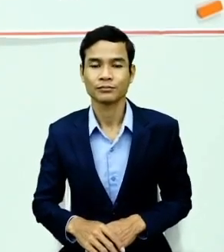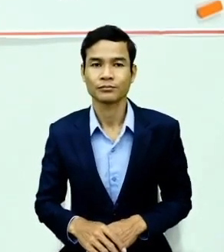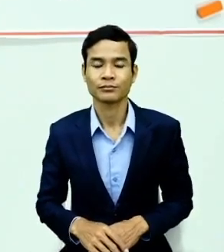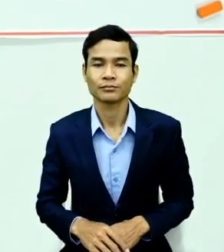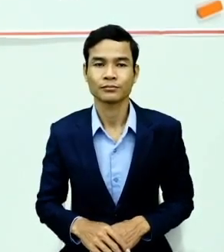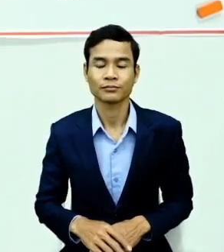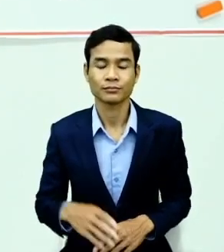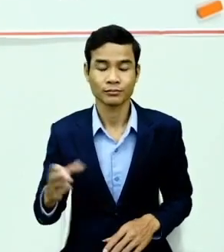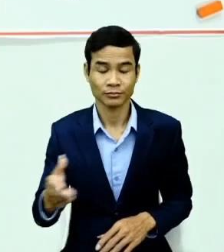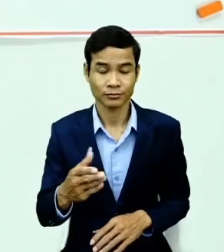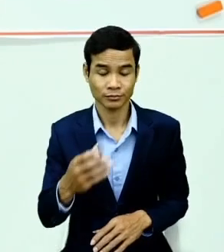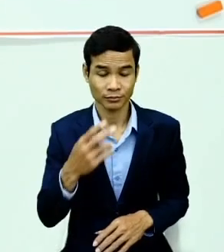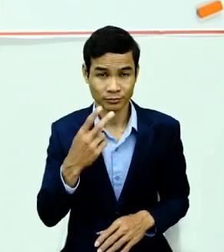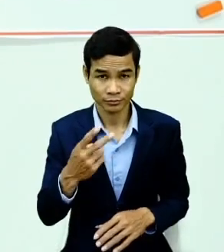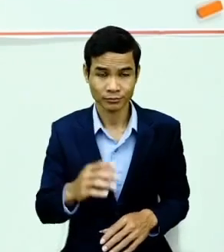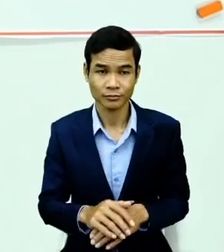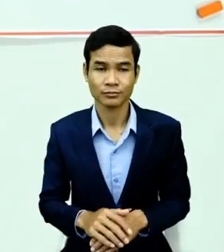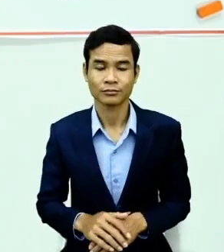chà chà lại lươn mất nè